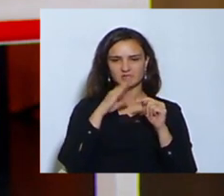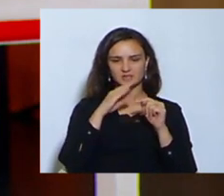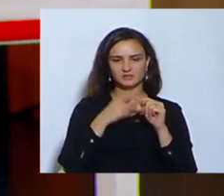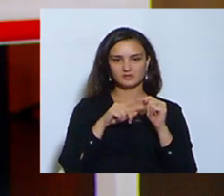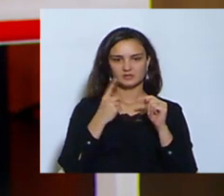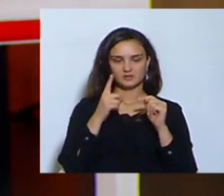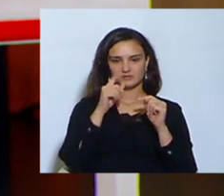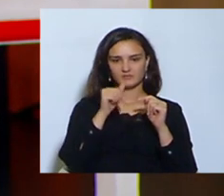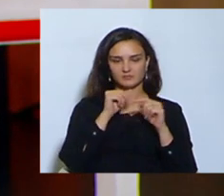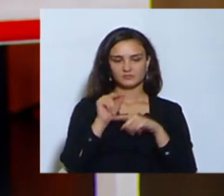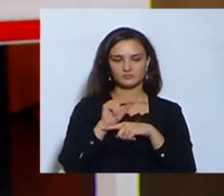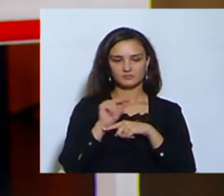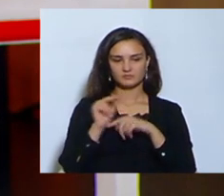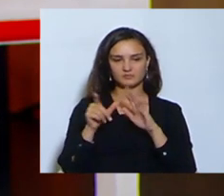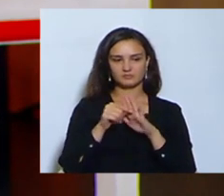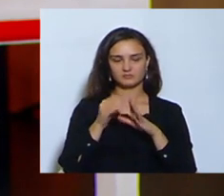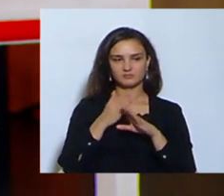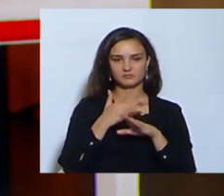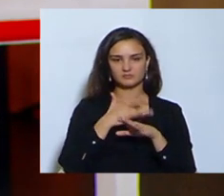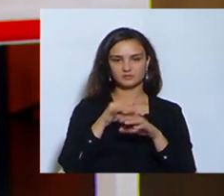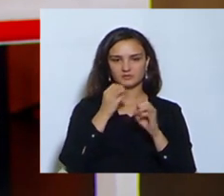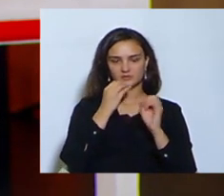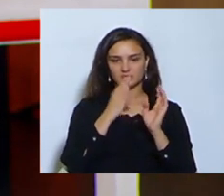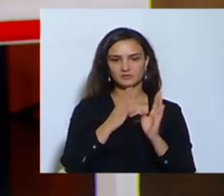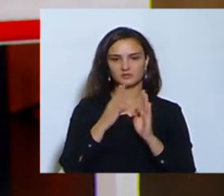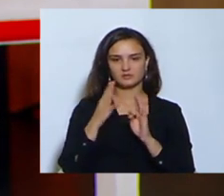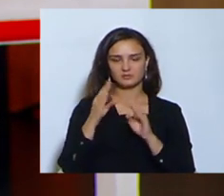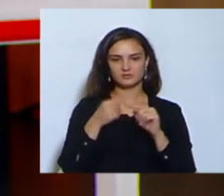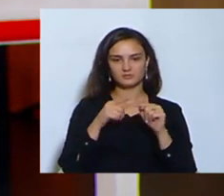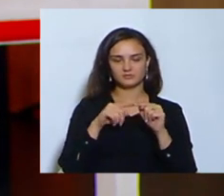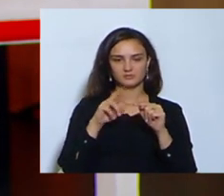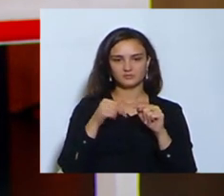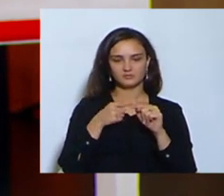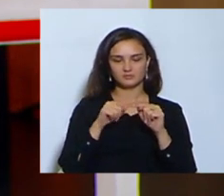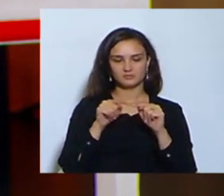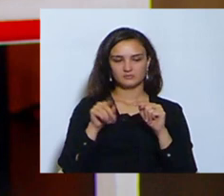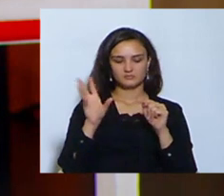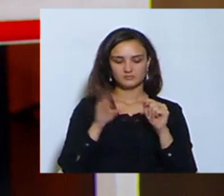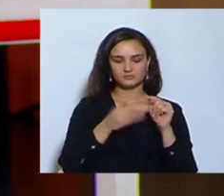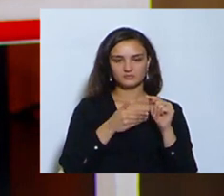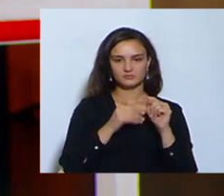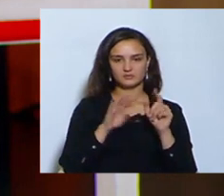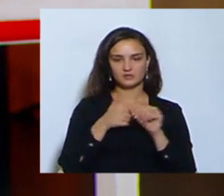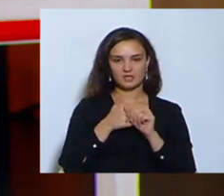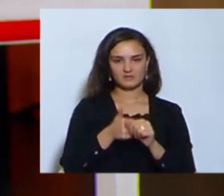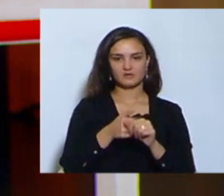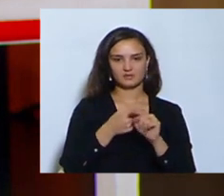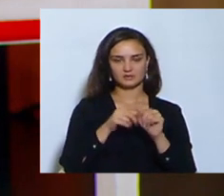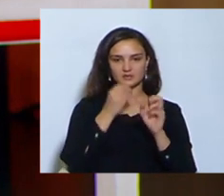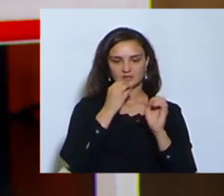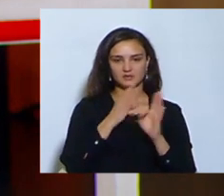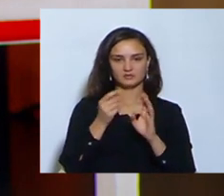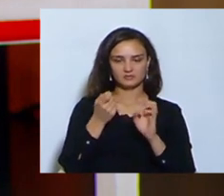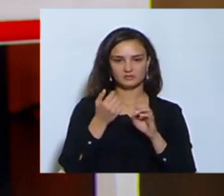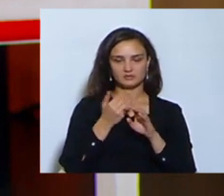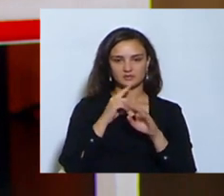აი ერთი თვე მკურნალობასთან ერთად აქვს მკაცრი დიეტა და ეს თელ ცხოვრება თუ არ გაყვა ეს დიეტა და აი